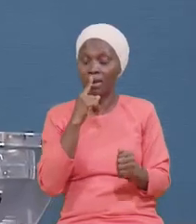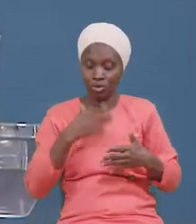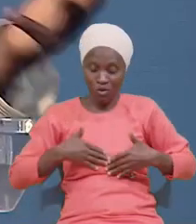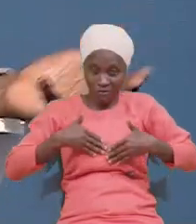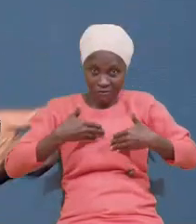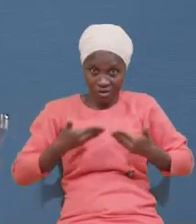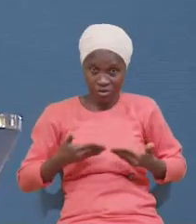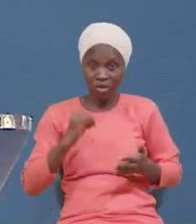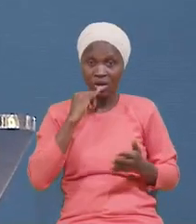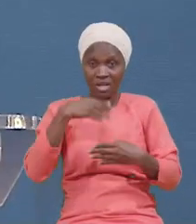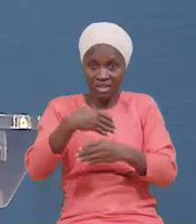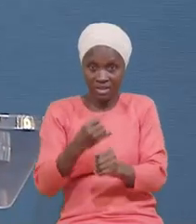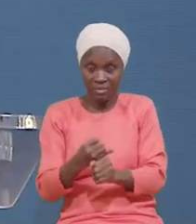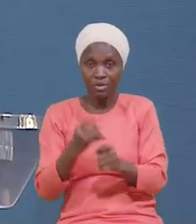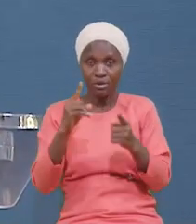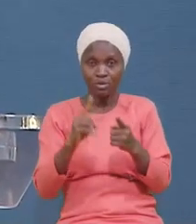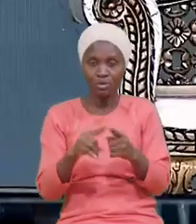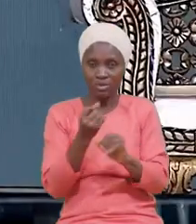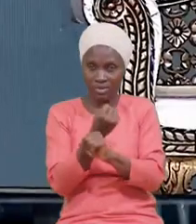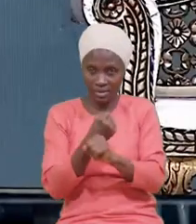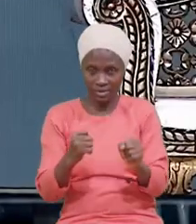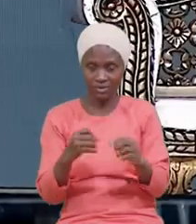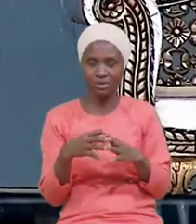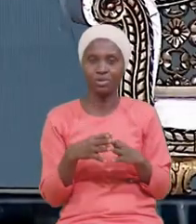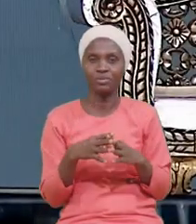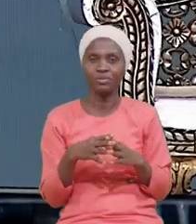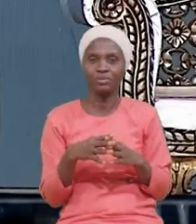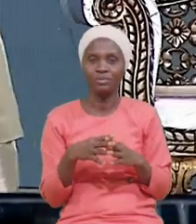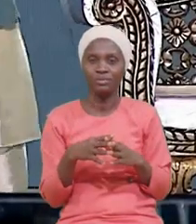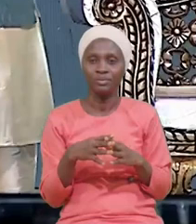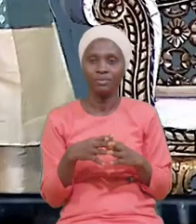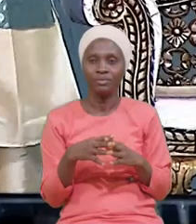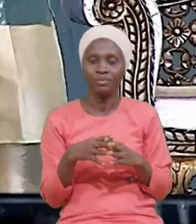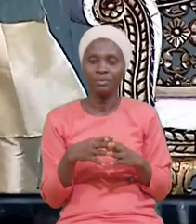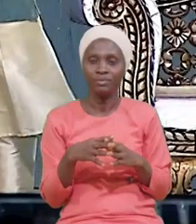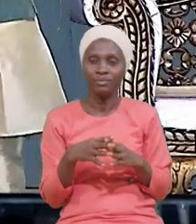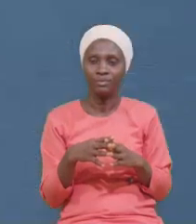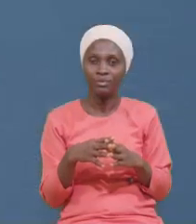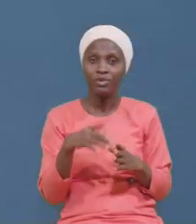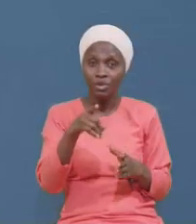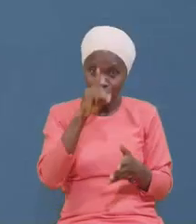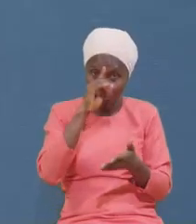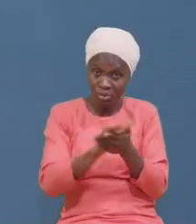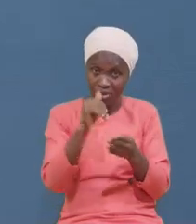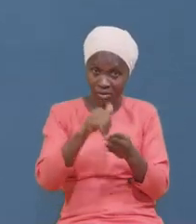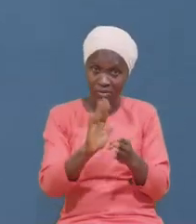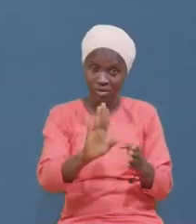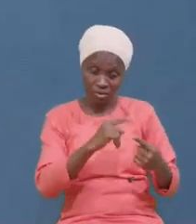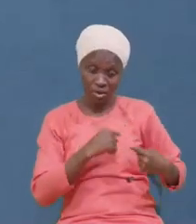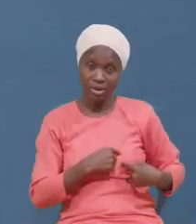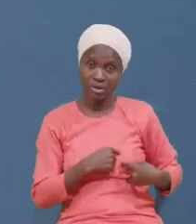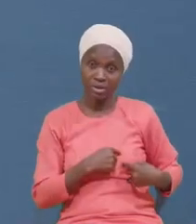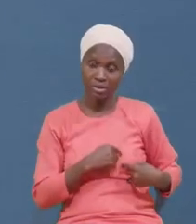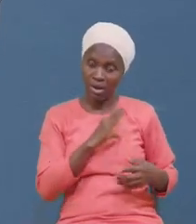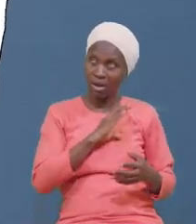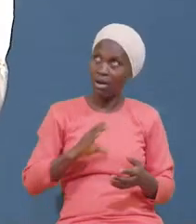made unto salvation vari nodito oppukunnadi varini rakshanaloniki nadipistondi you believe in your heart meeru mee hrudayamulo